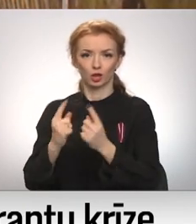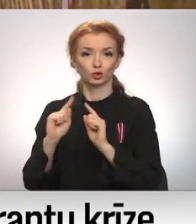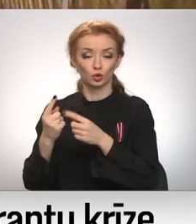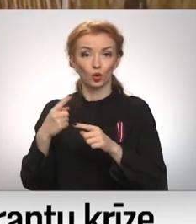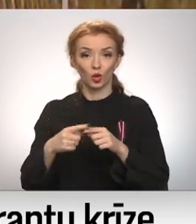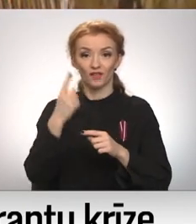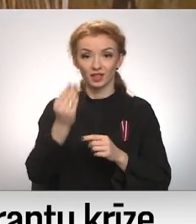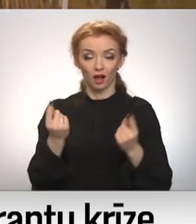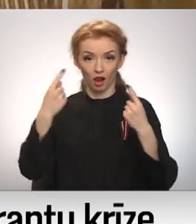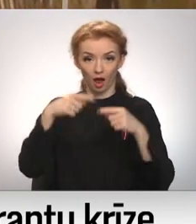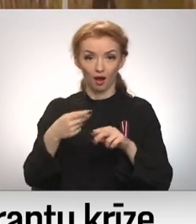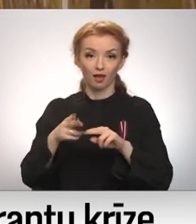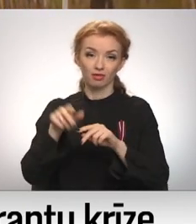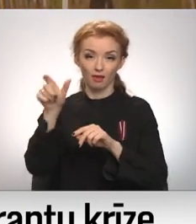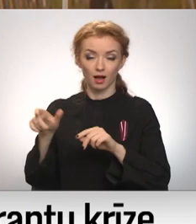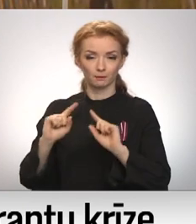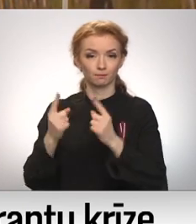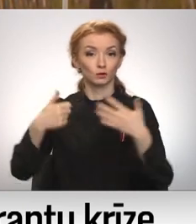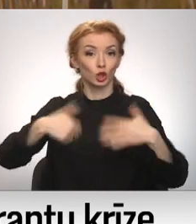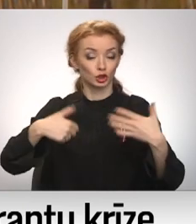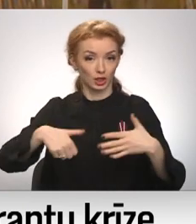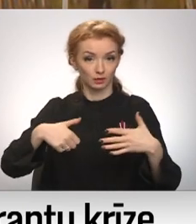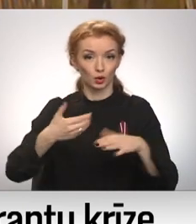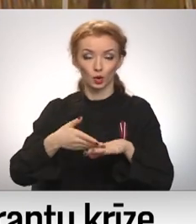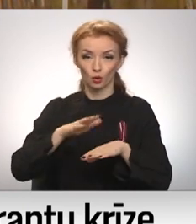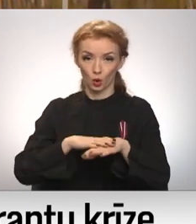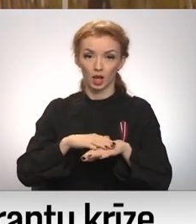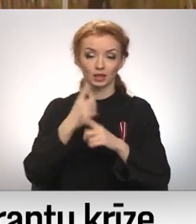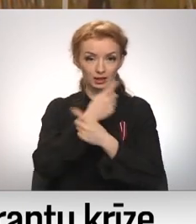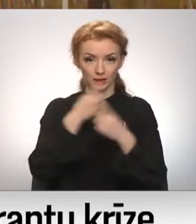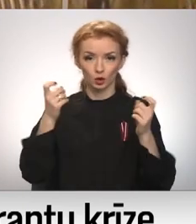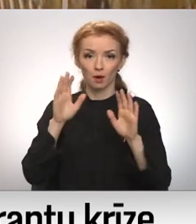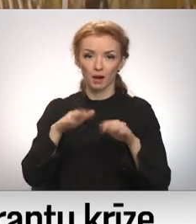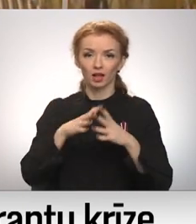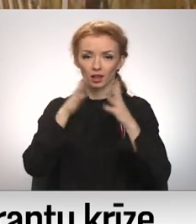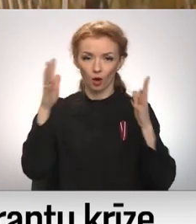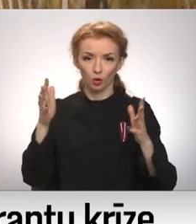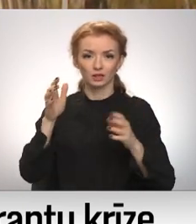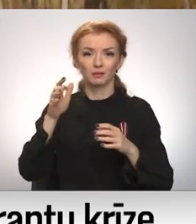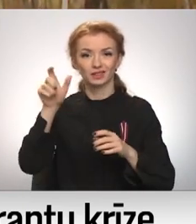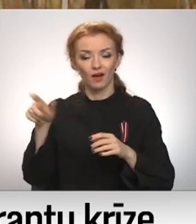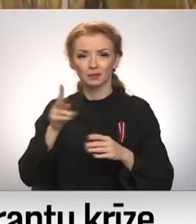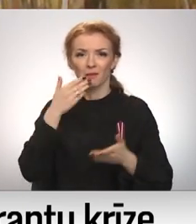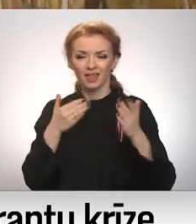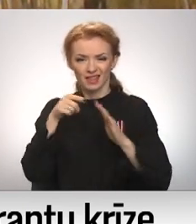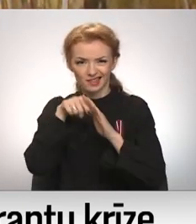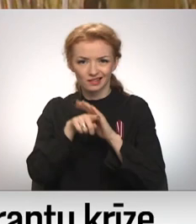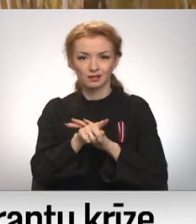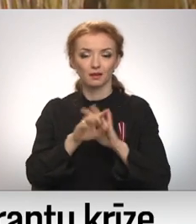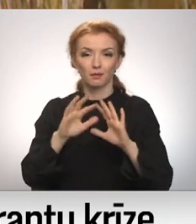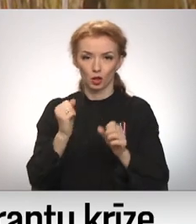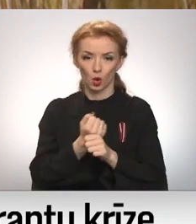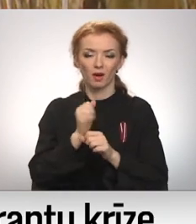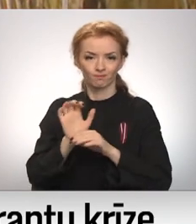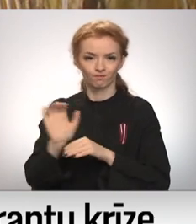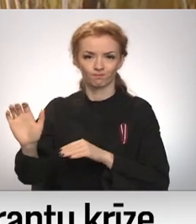diennakts laikā tādu varētu būt ap 60. Polijas tiesību sargi ziņo par daudziem simtiem robežas šķērsošanas mēģinājumu, kuri gan esot